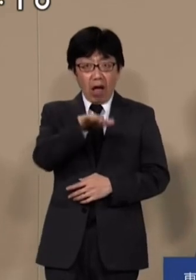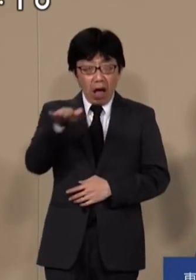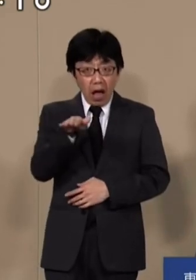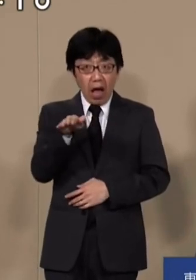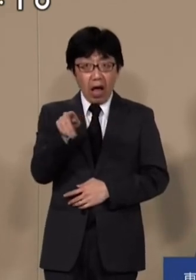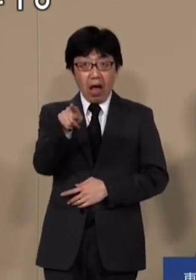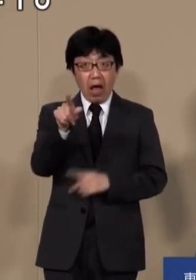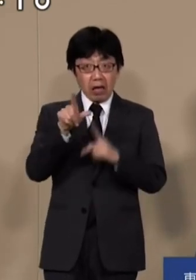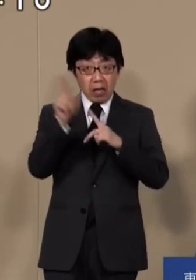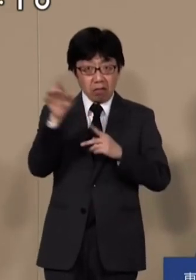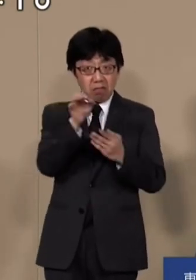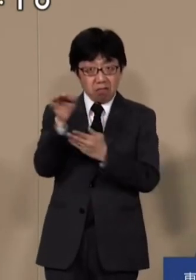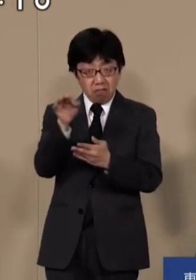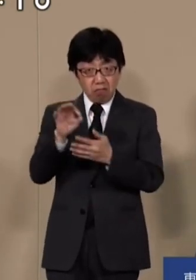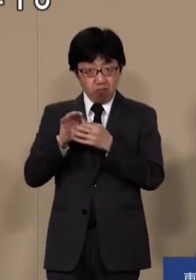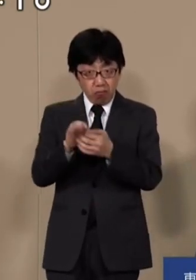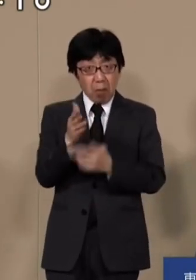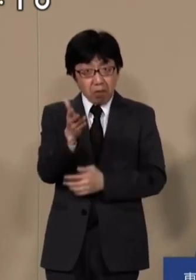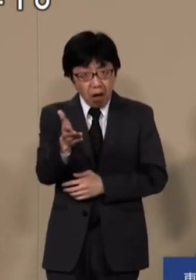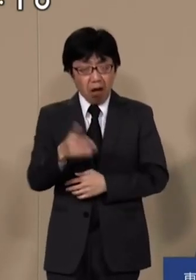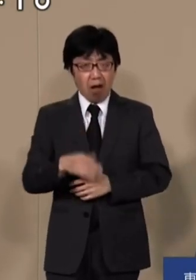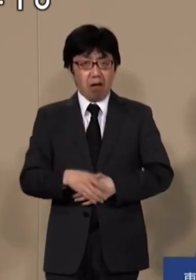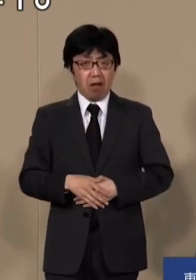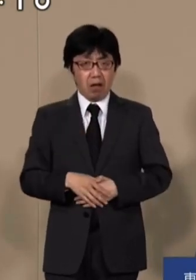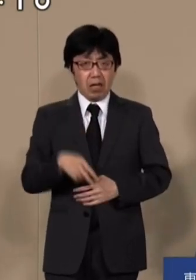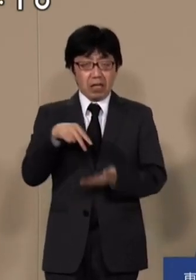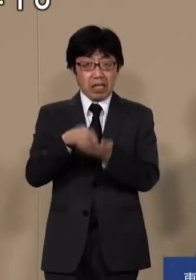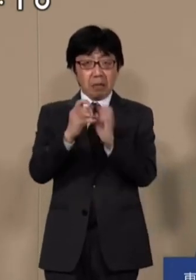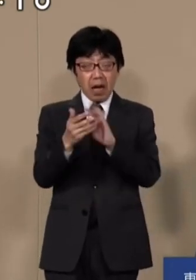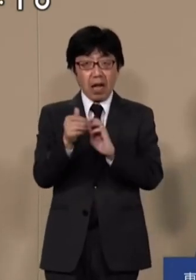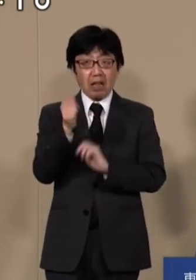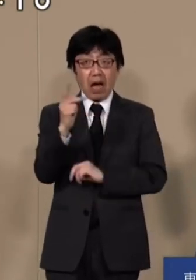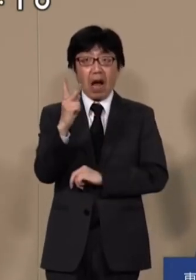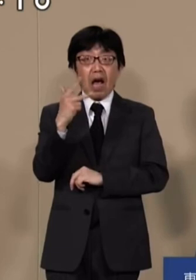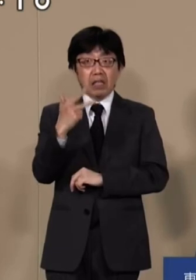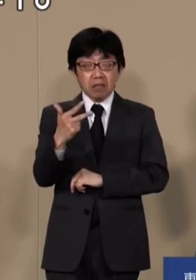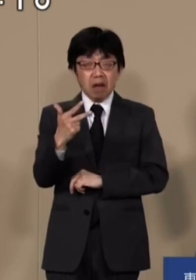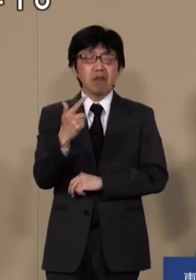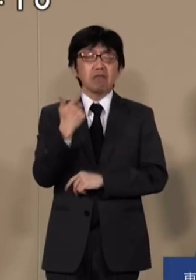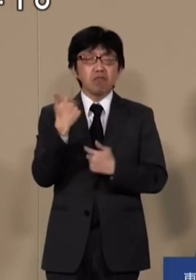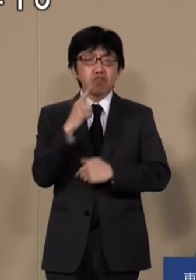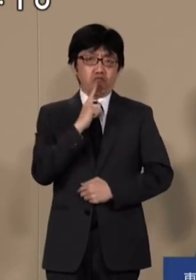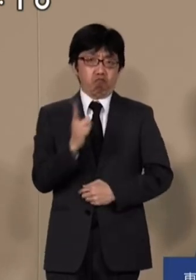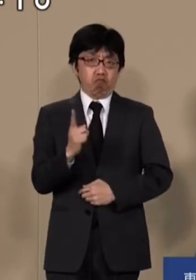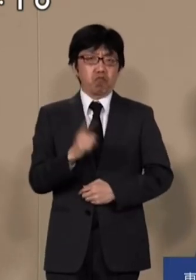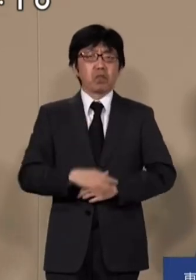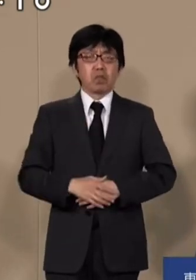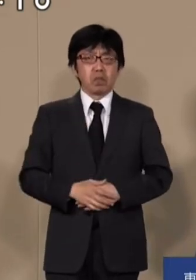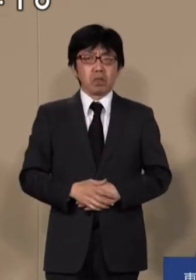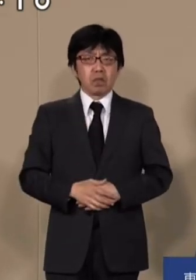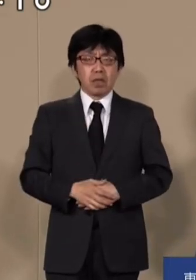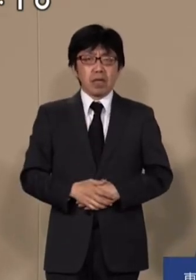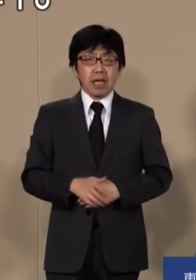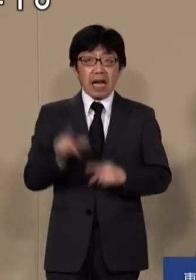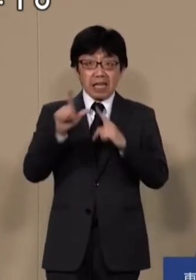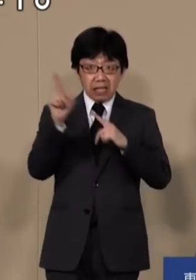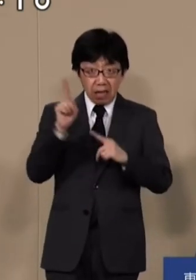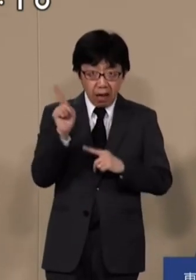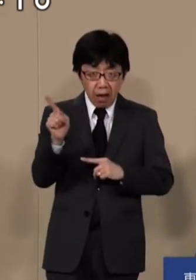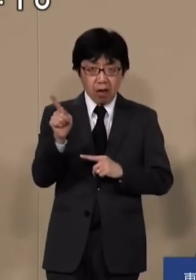受信料を支払い続けますか立花孝志はこう表現します